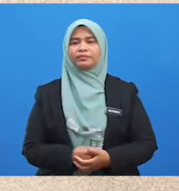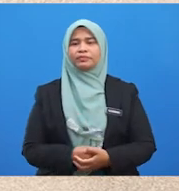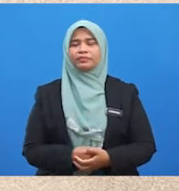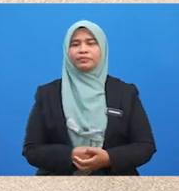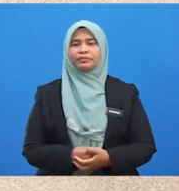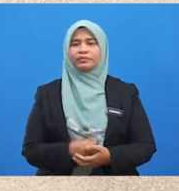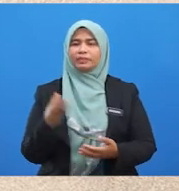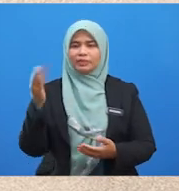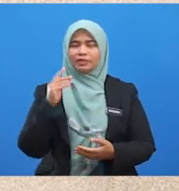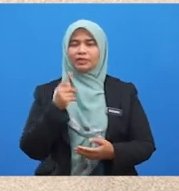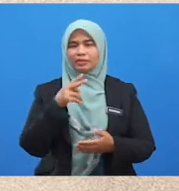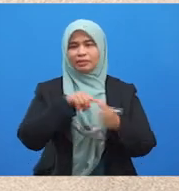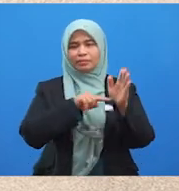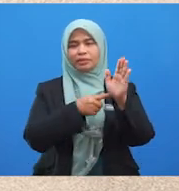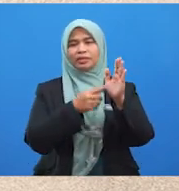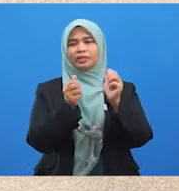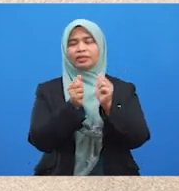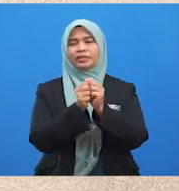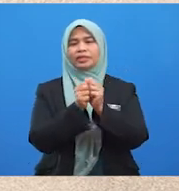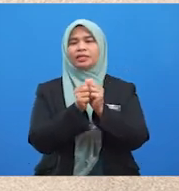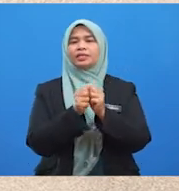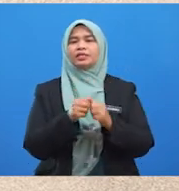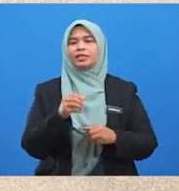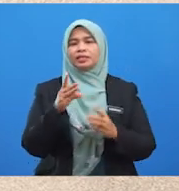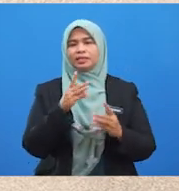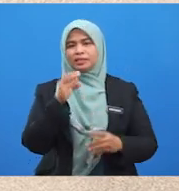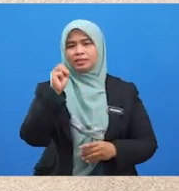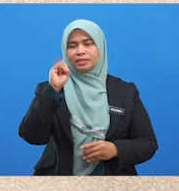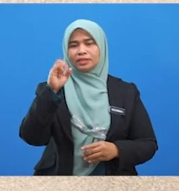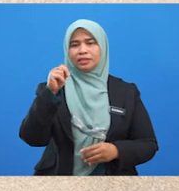Mari kita mulakan pembelajaran kita dengan sinopsis drama ini.